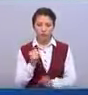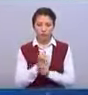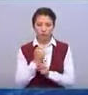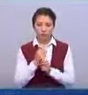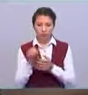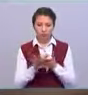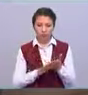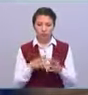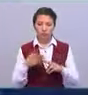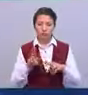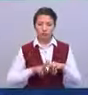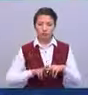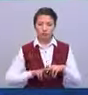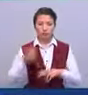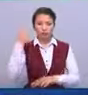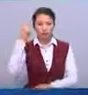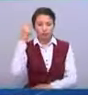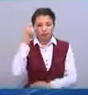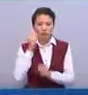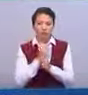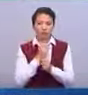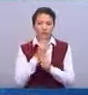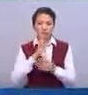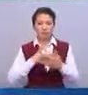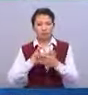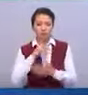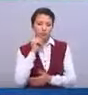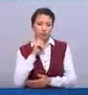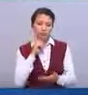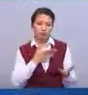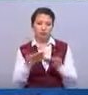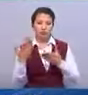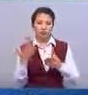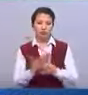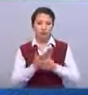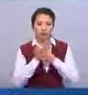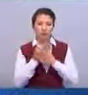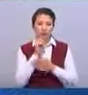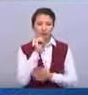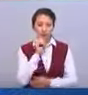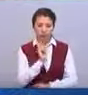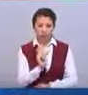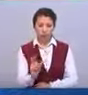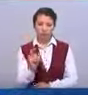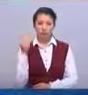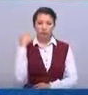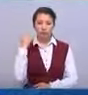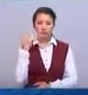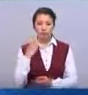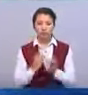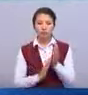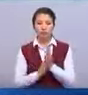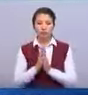табуда. Шығармашыл потенциалы жоғары жастарды анықтау, талант жастарға қолдау көрсету және де осы Түркістанның осы